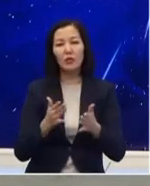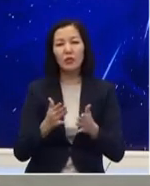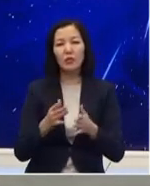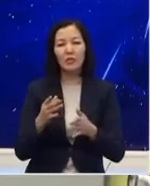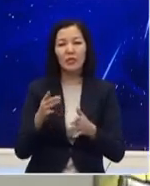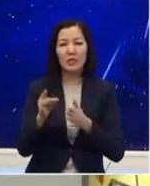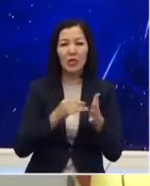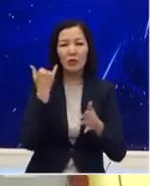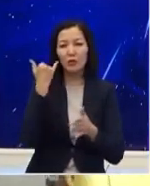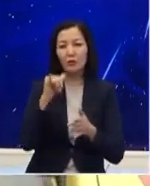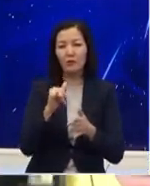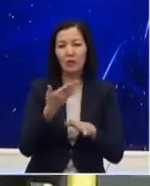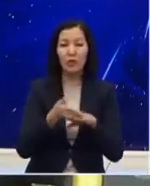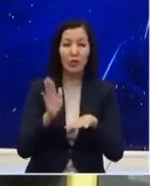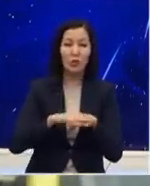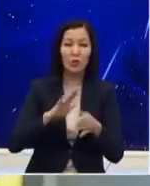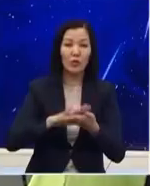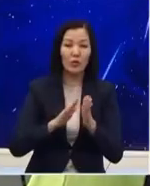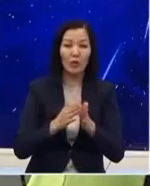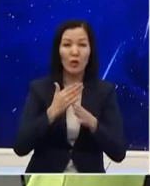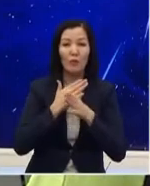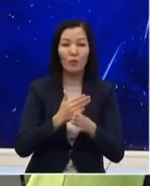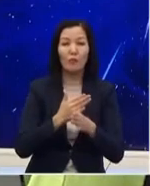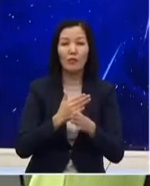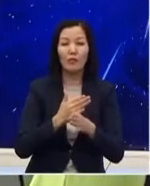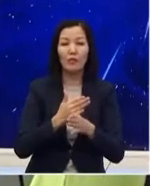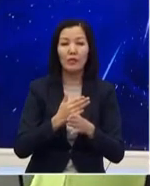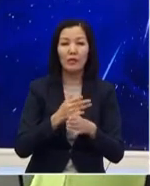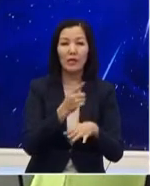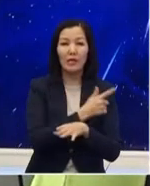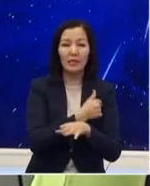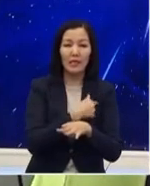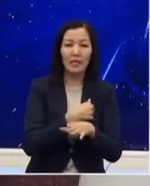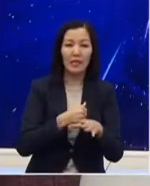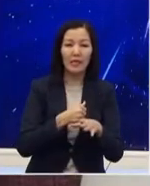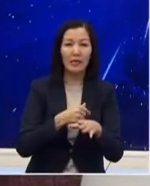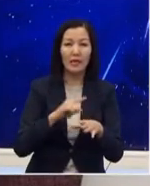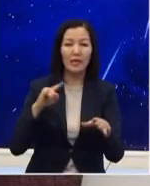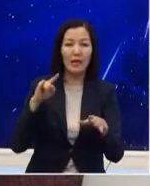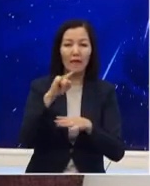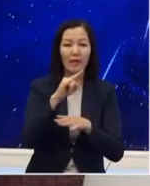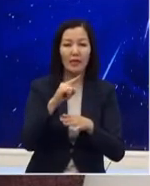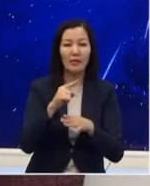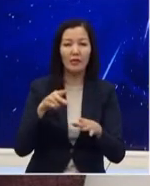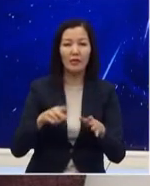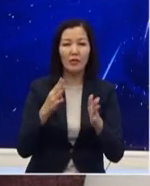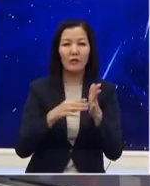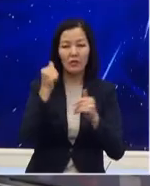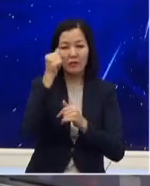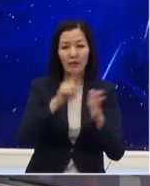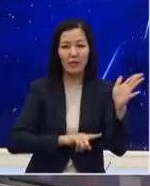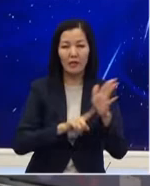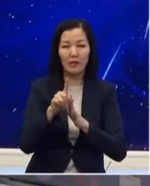неотложку, а при возникновении тяжелых ситуаций на помощь спешит санитарная авиация. В Алматинской области эта служба действует с 2009 года,